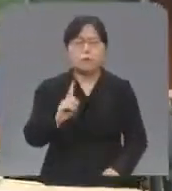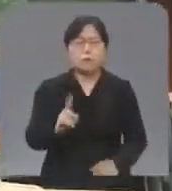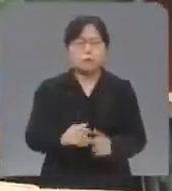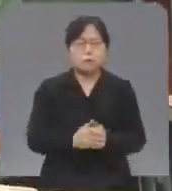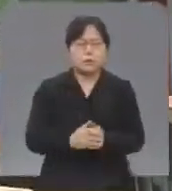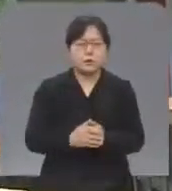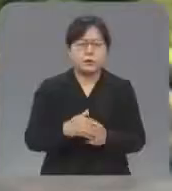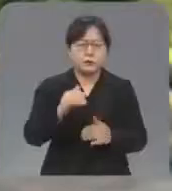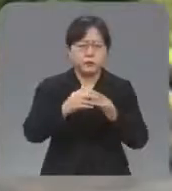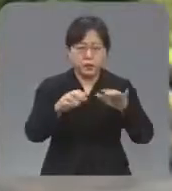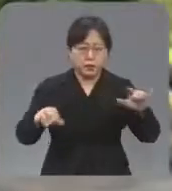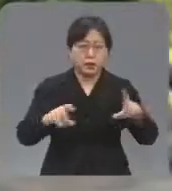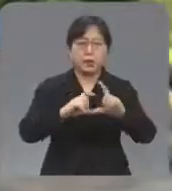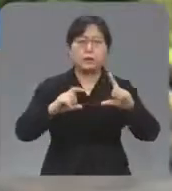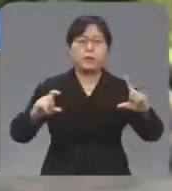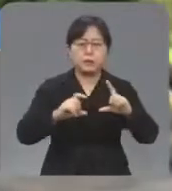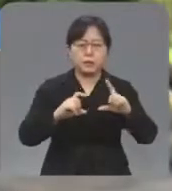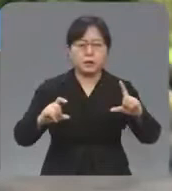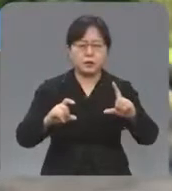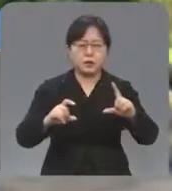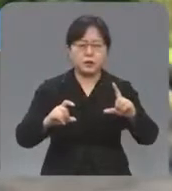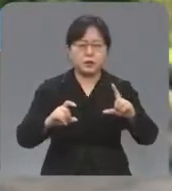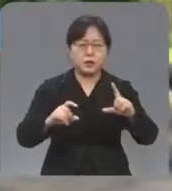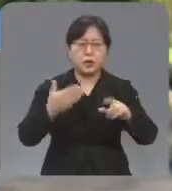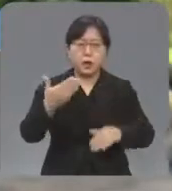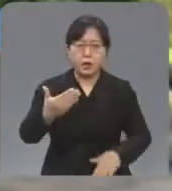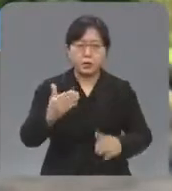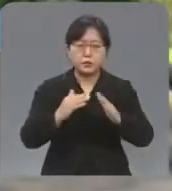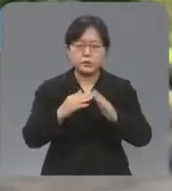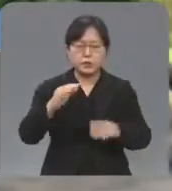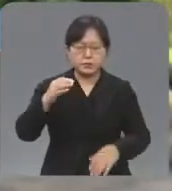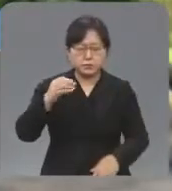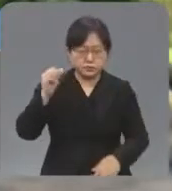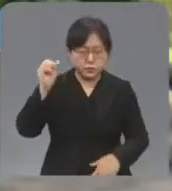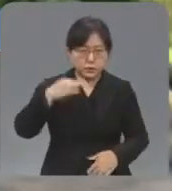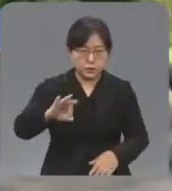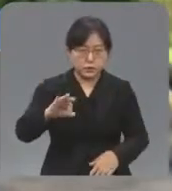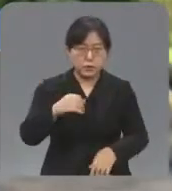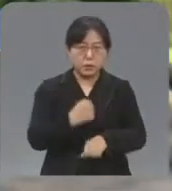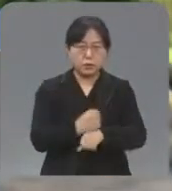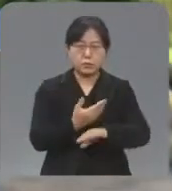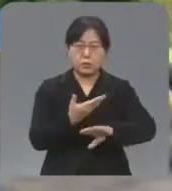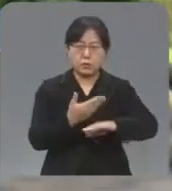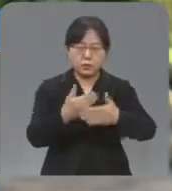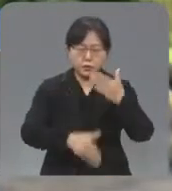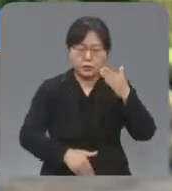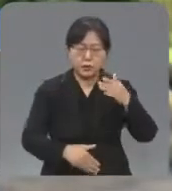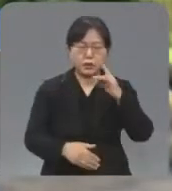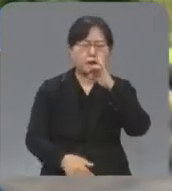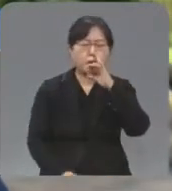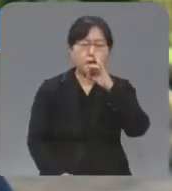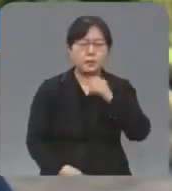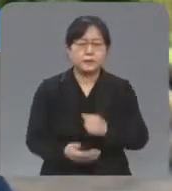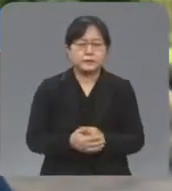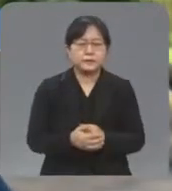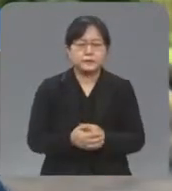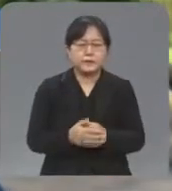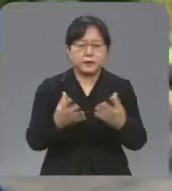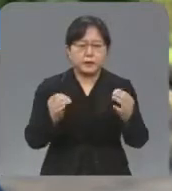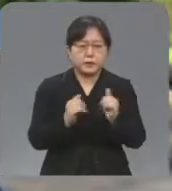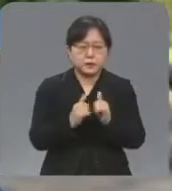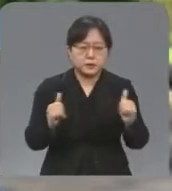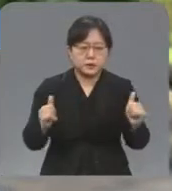마을에서 일부분만 없지만 해당이 되고 나머지는 안 되고, 그래서 많은